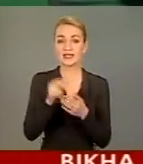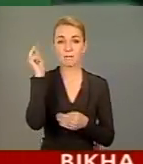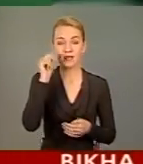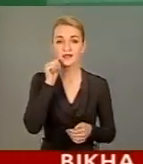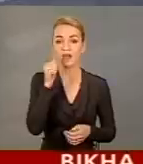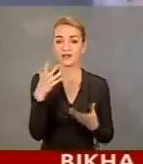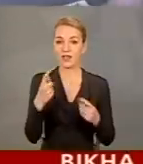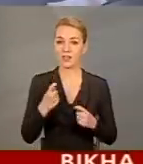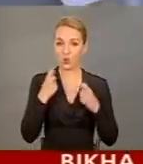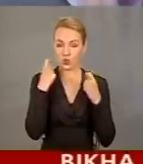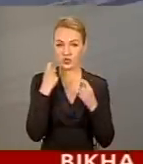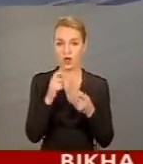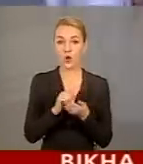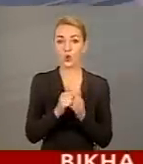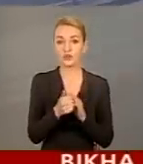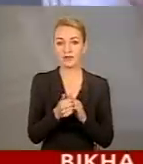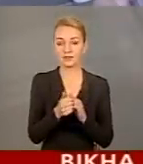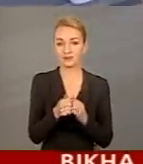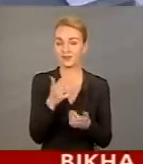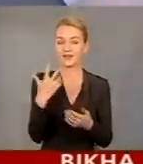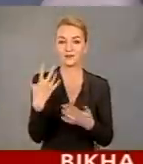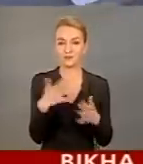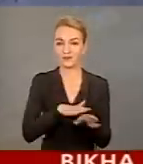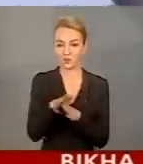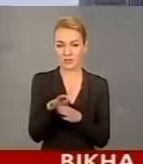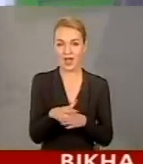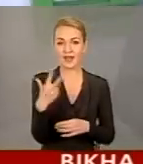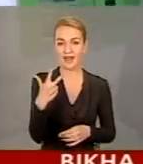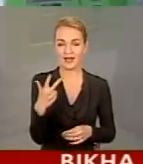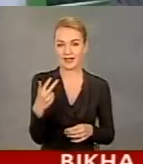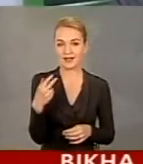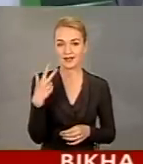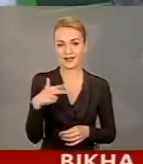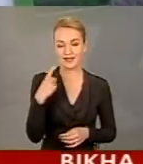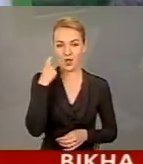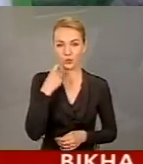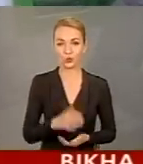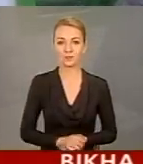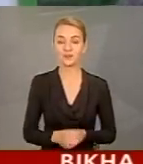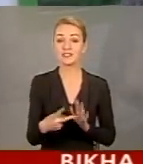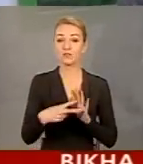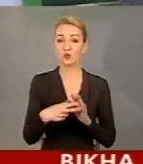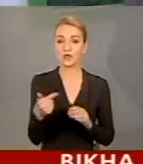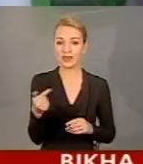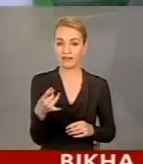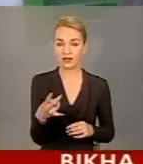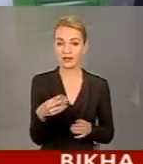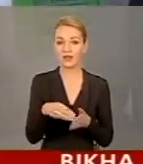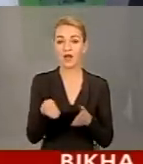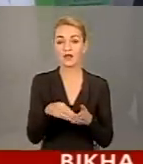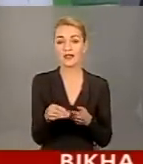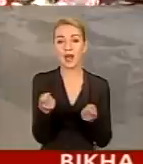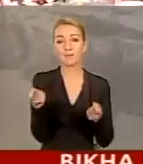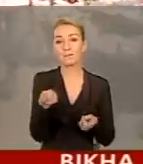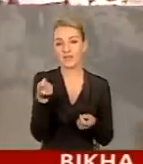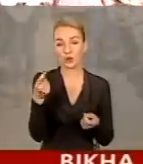завтра день народження. Розміняє третій десяток. 700 гривень. Затариться, так сказати, на